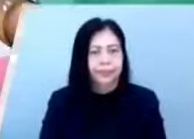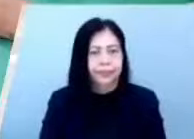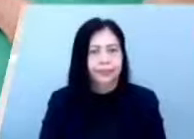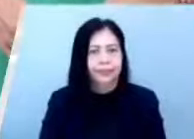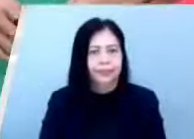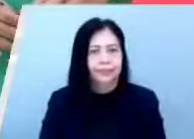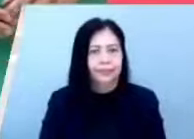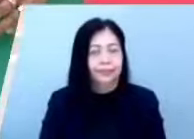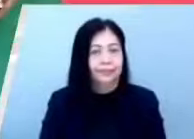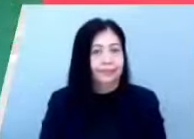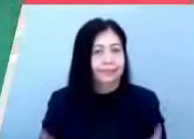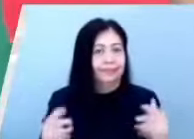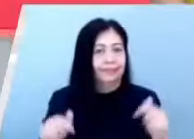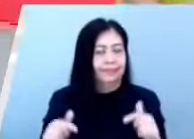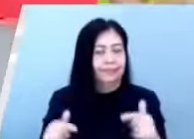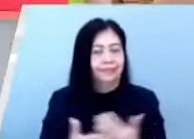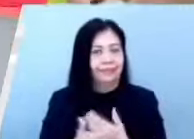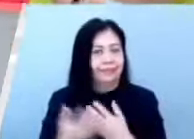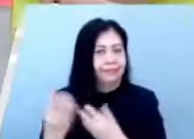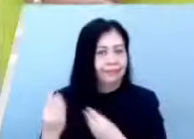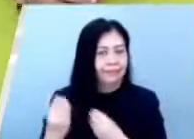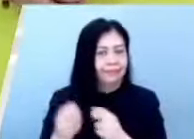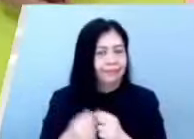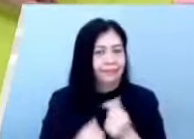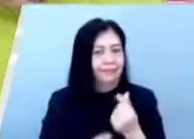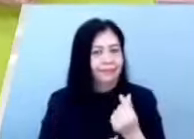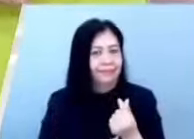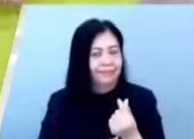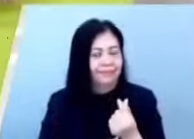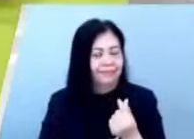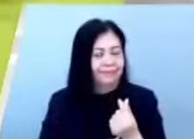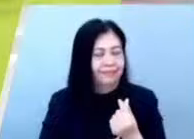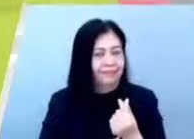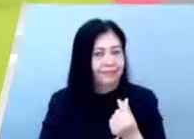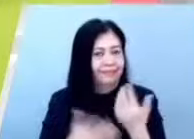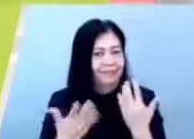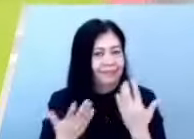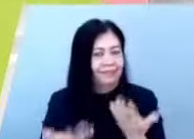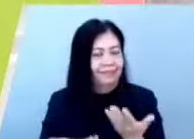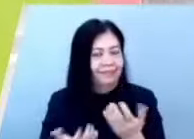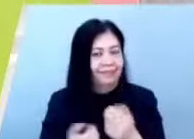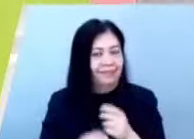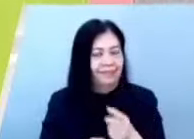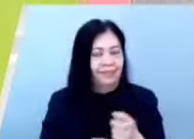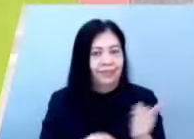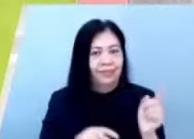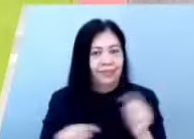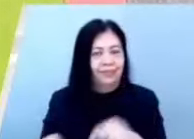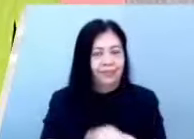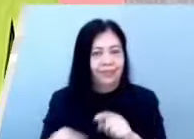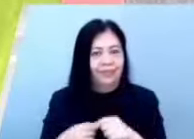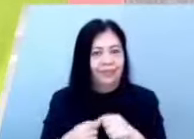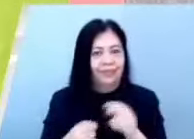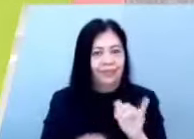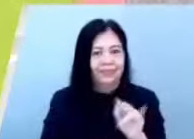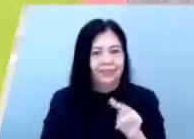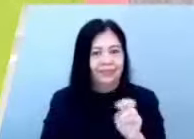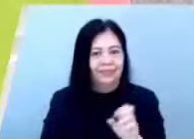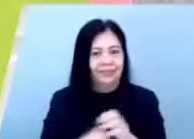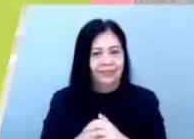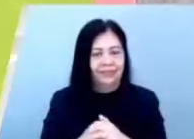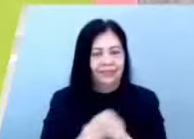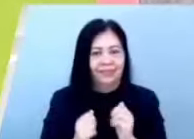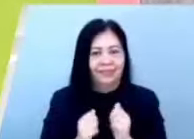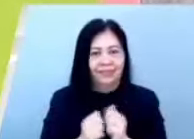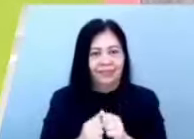ito na ang latest chika sa K-pop scene. IU is coming back to Manila this June. Yay! Oh, para yan sa kanyang